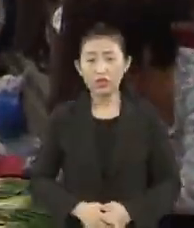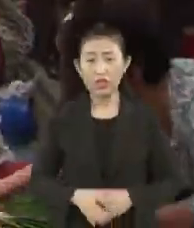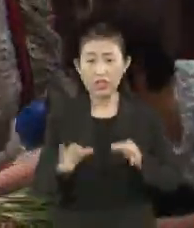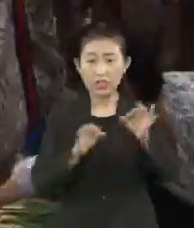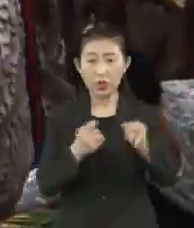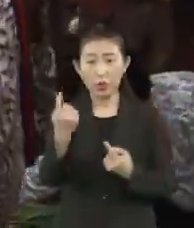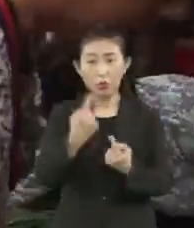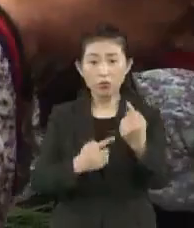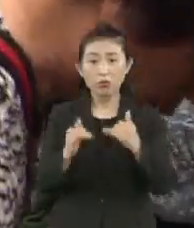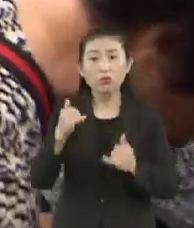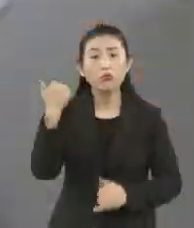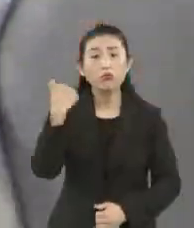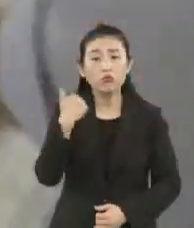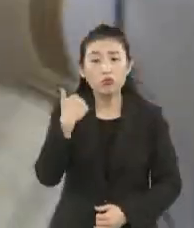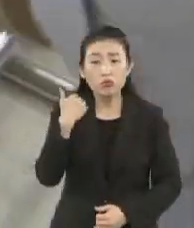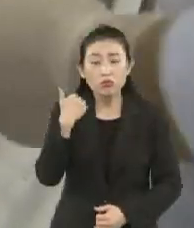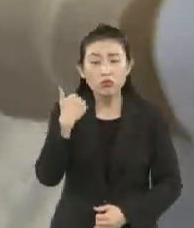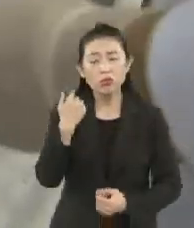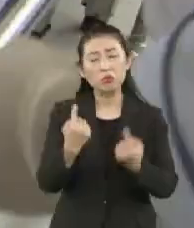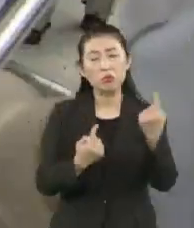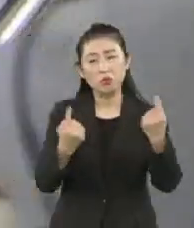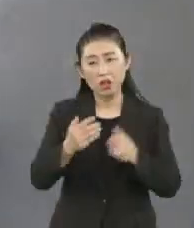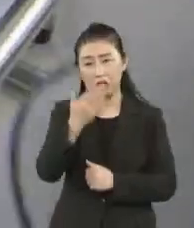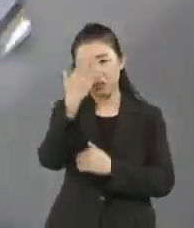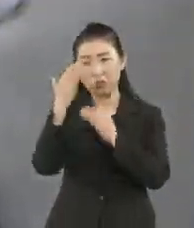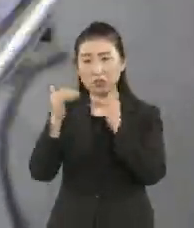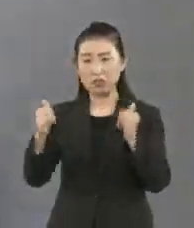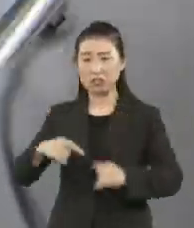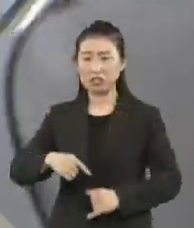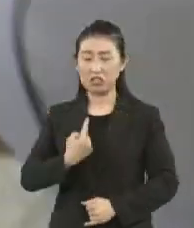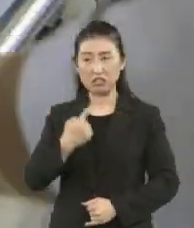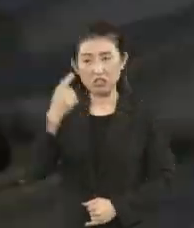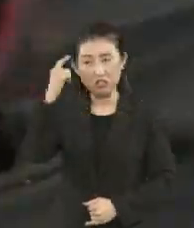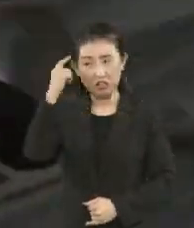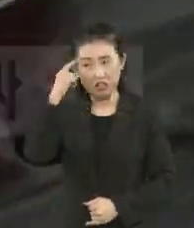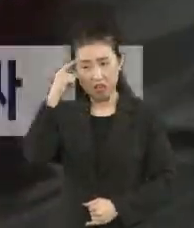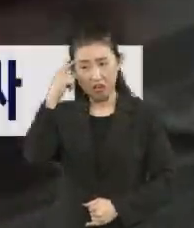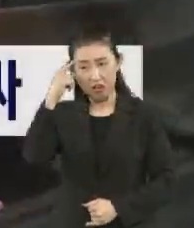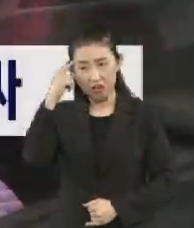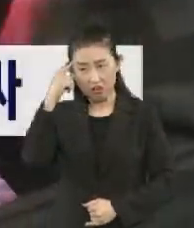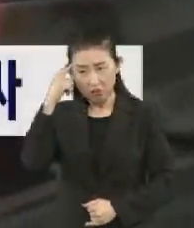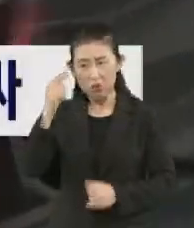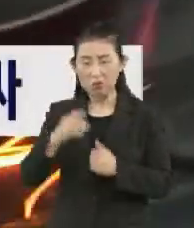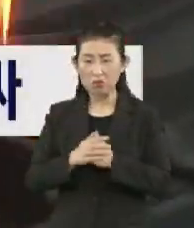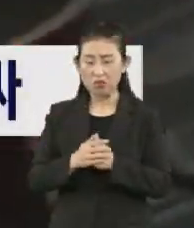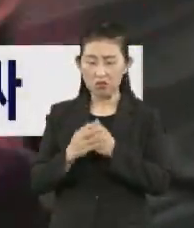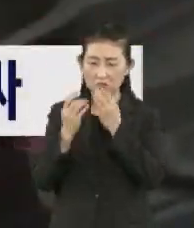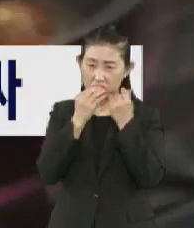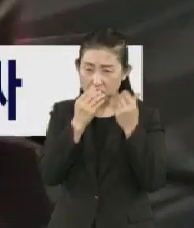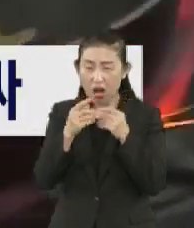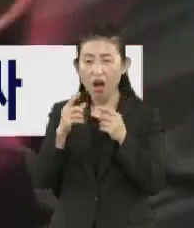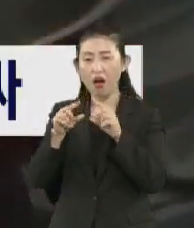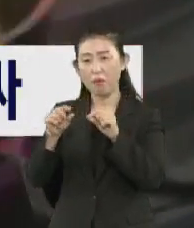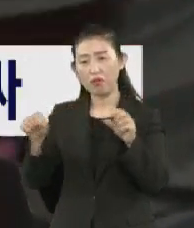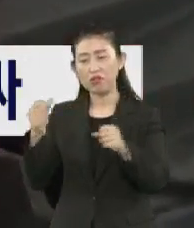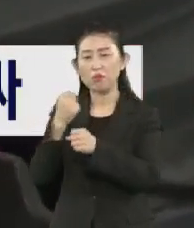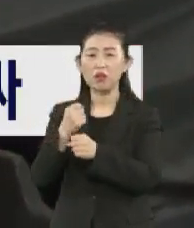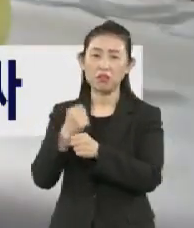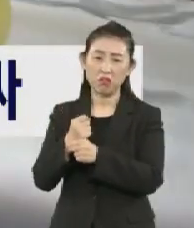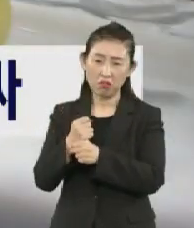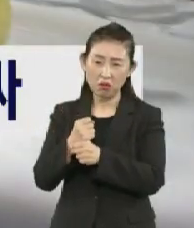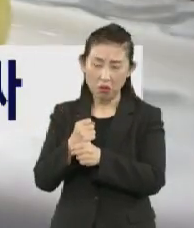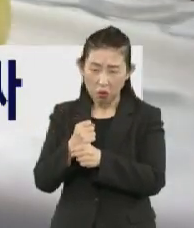시장을 찾는 주 고객층보다 청년 창업주들 자신들의 눈높이에 맞춘 퓨전 음식들이 주 메뉴가